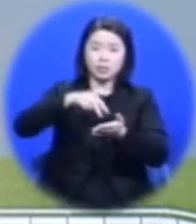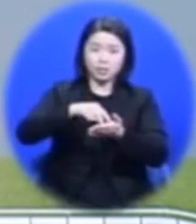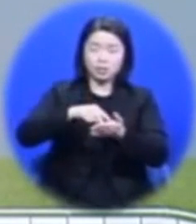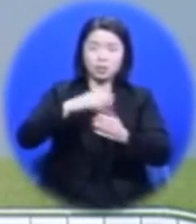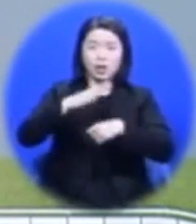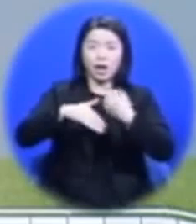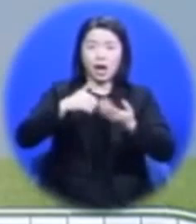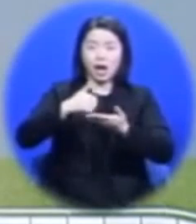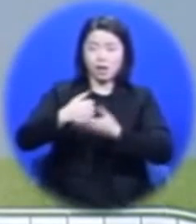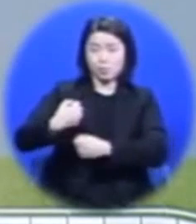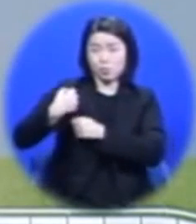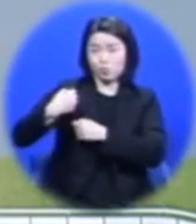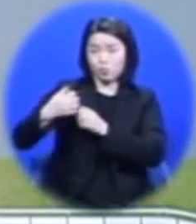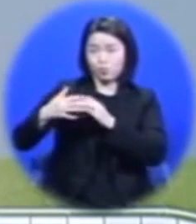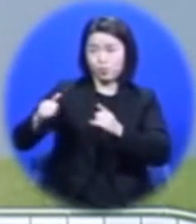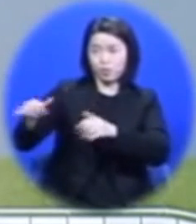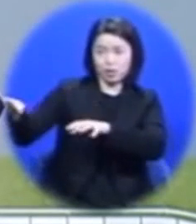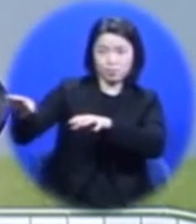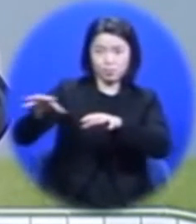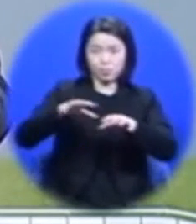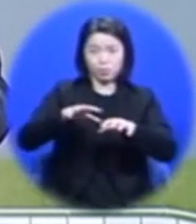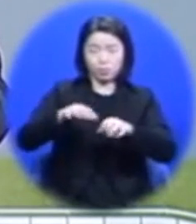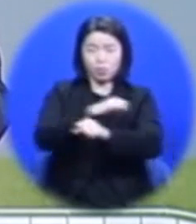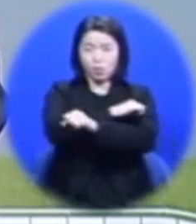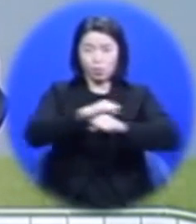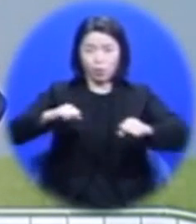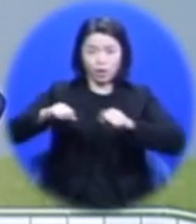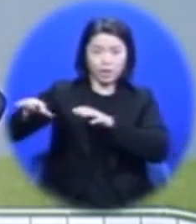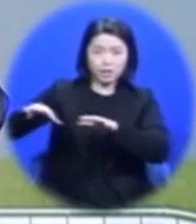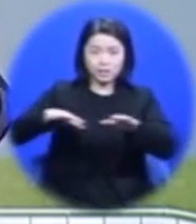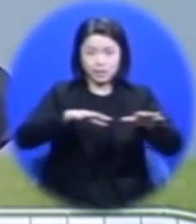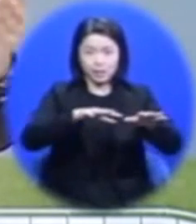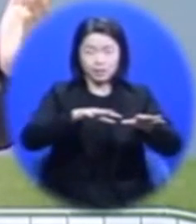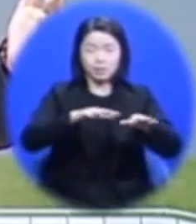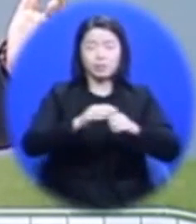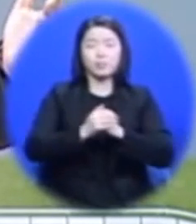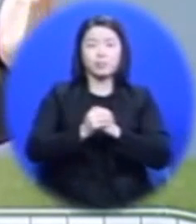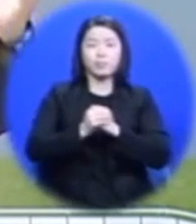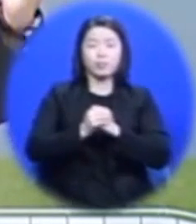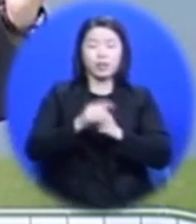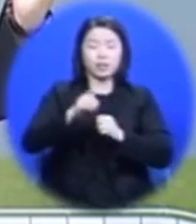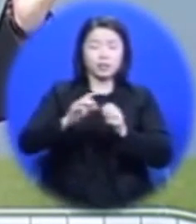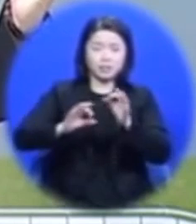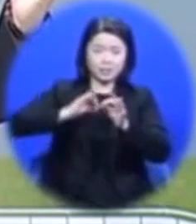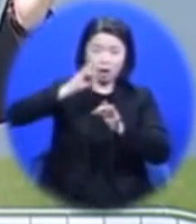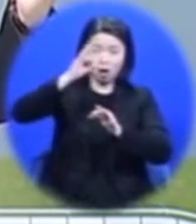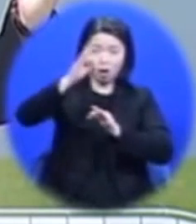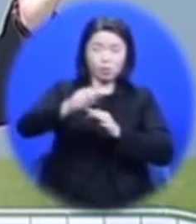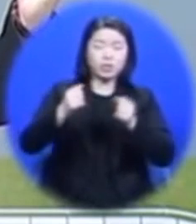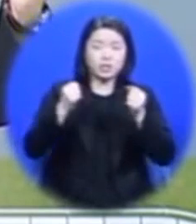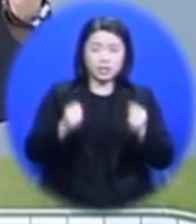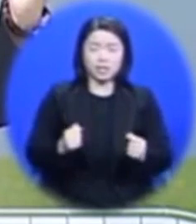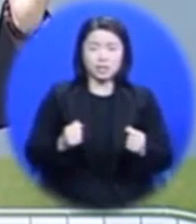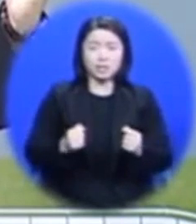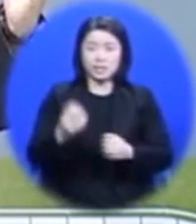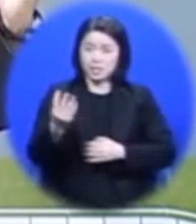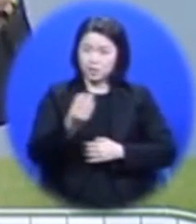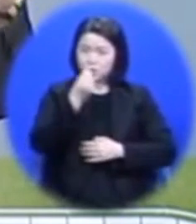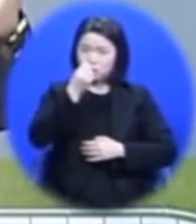하나님의 군사들을 이끌고 광야를 지나서 그 영원히 거하실